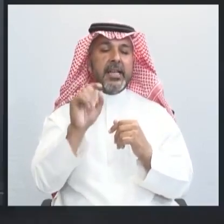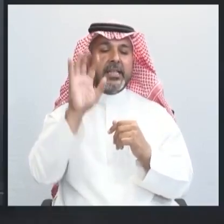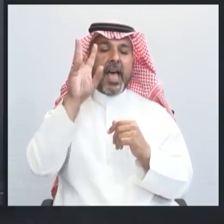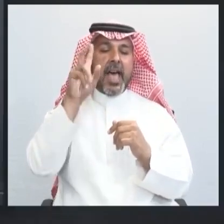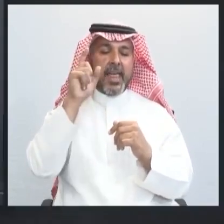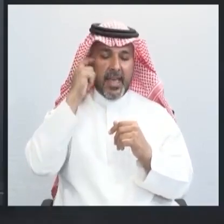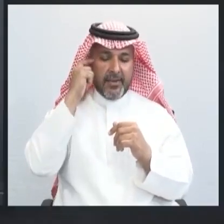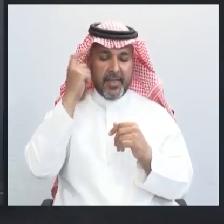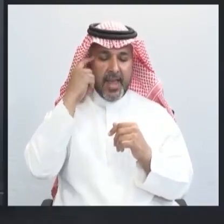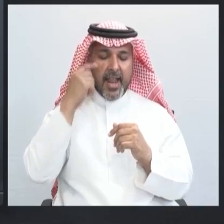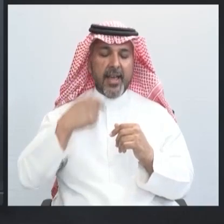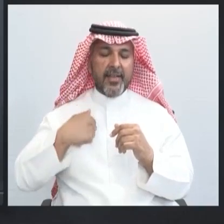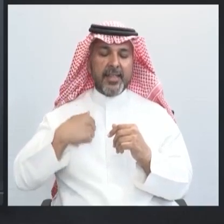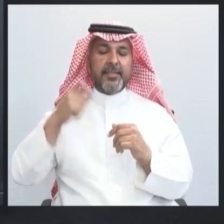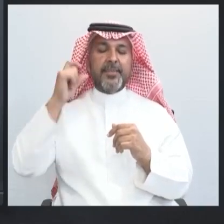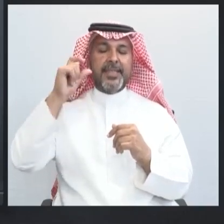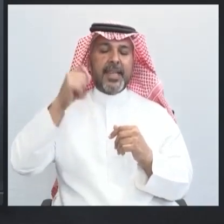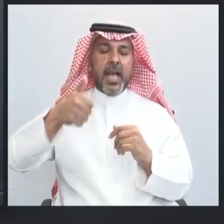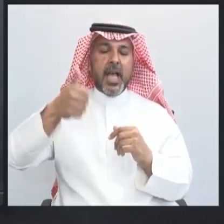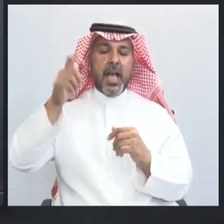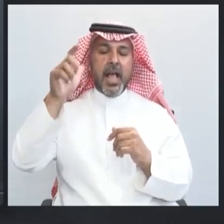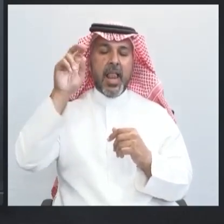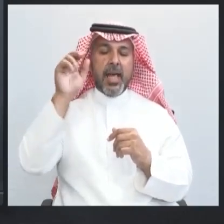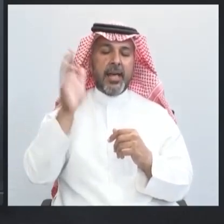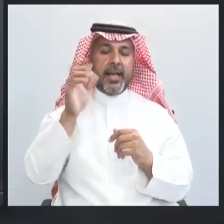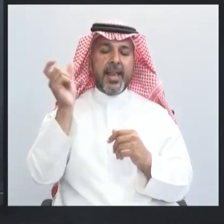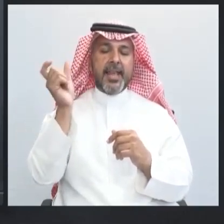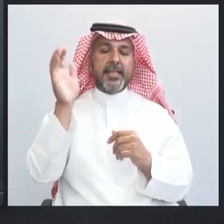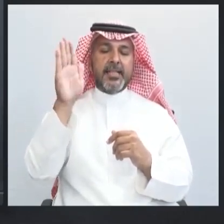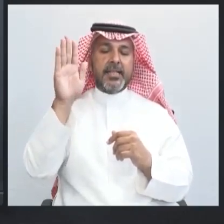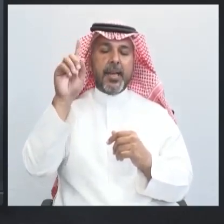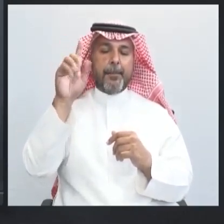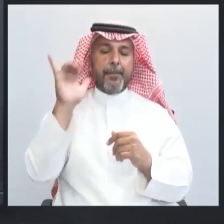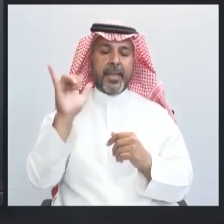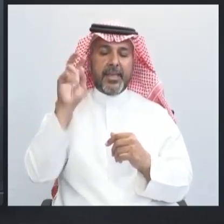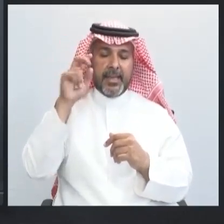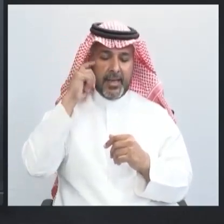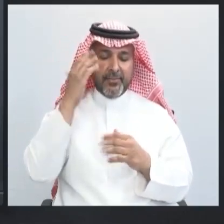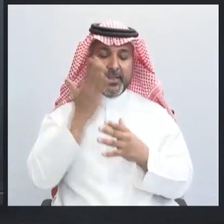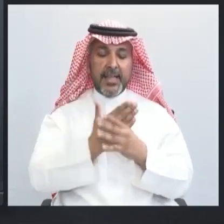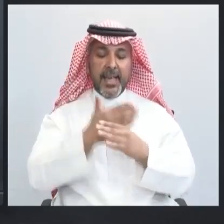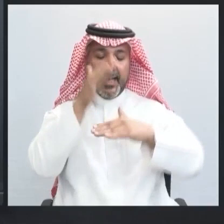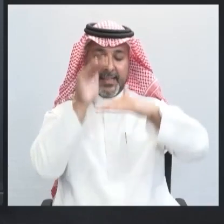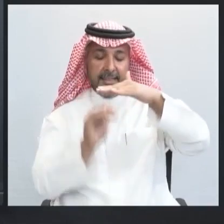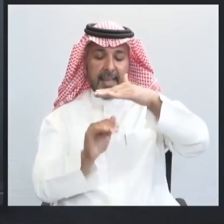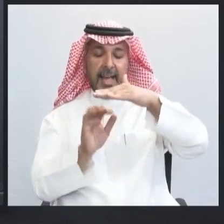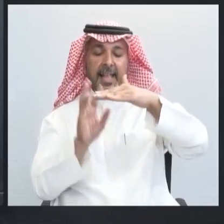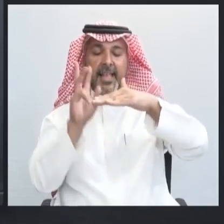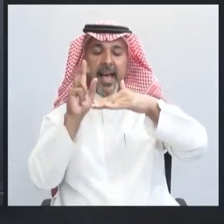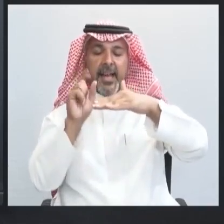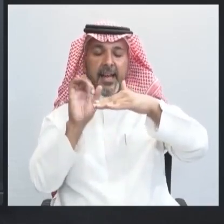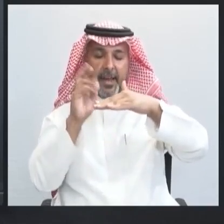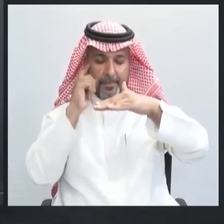الله في الدروس القادمه على الداله النسبيه بصوره عامه لما يكون عندي في البسط والمقام متغير هذ